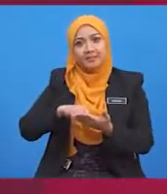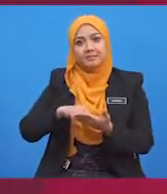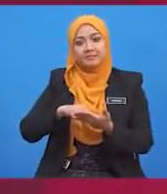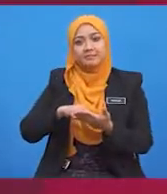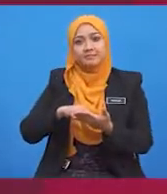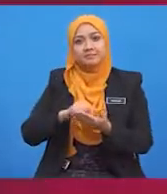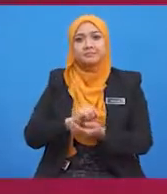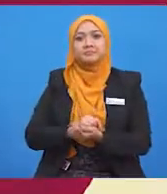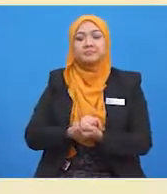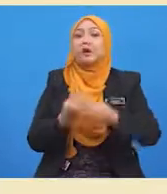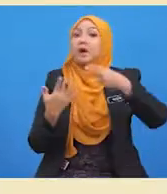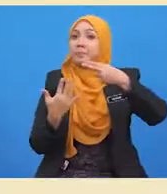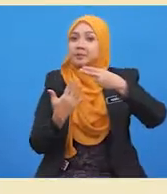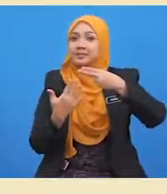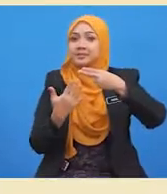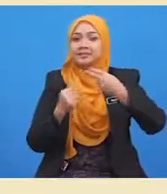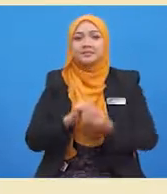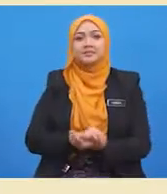adalah Haber